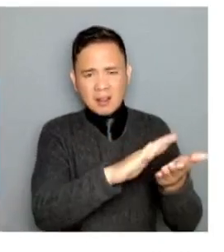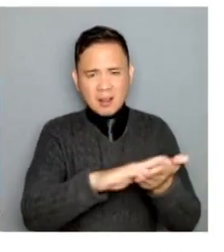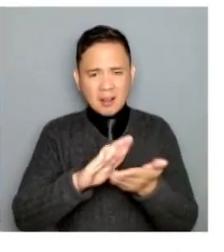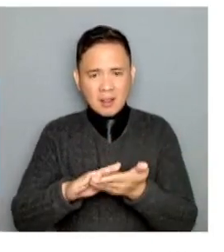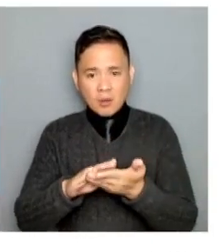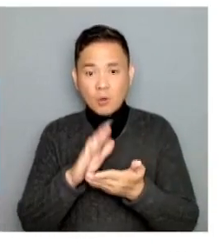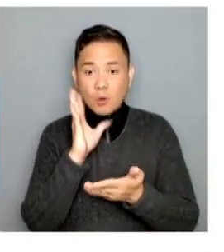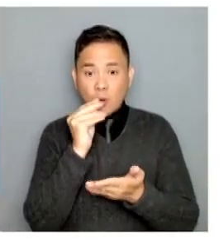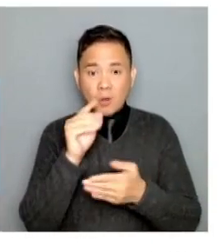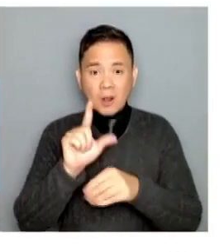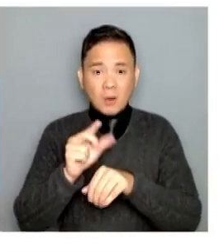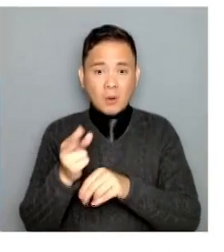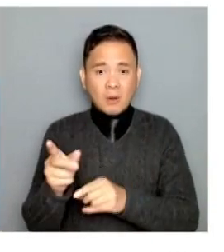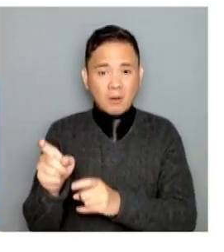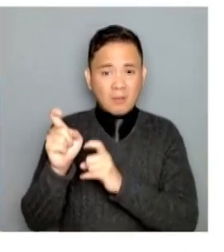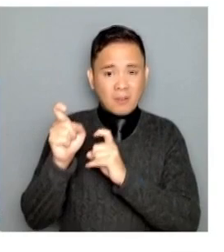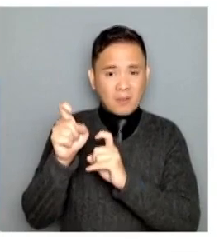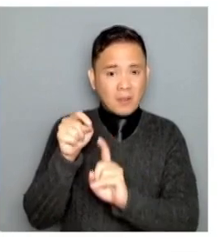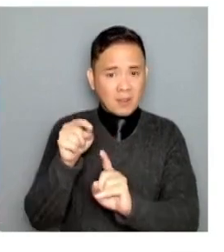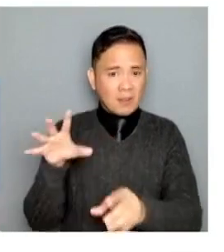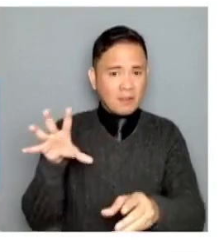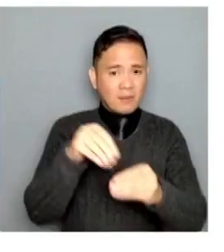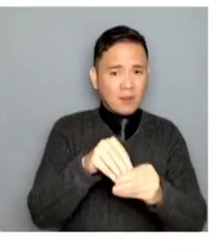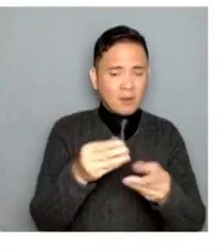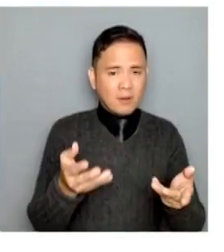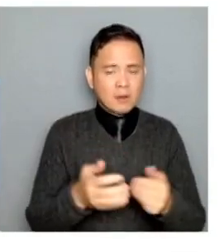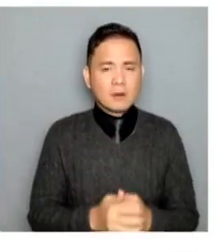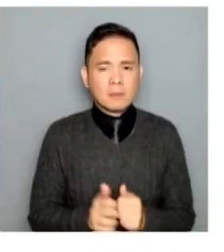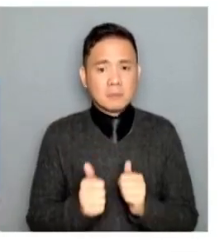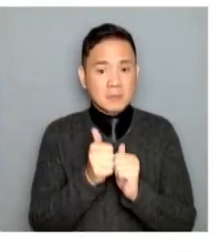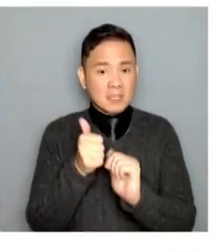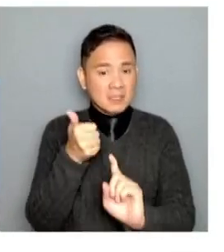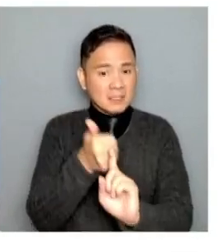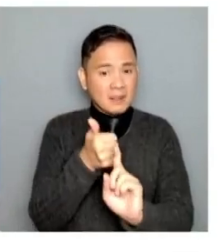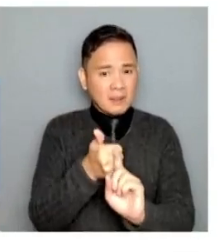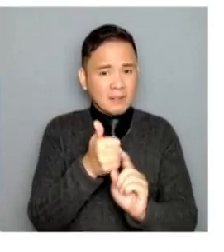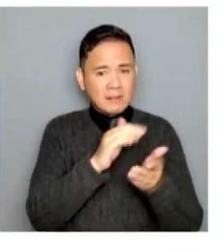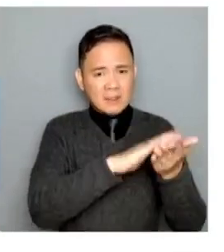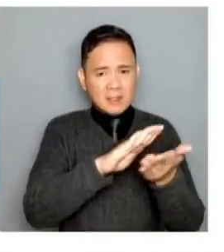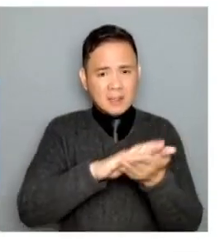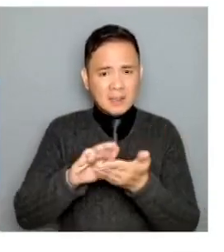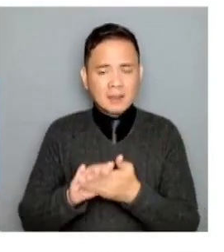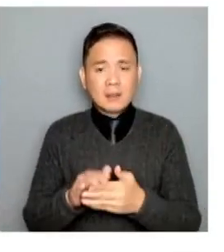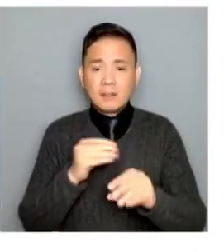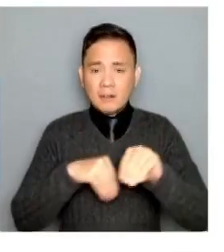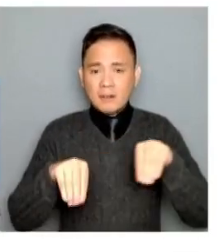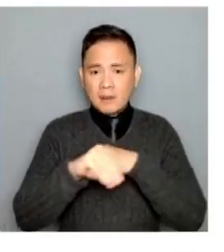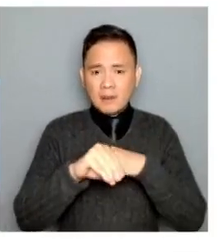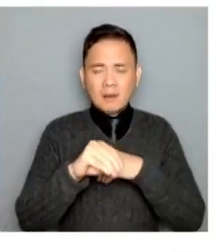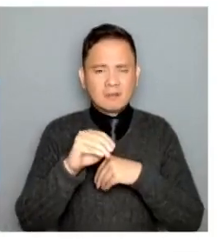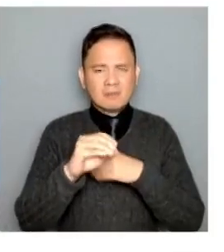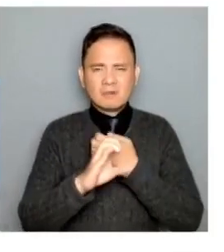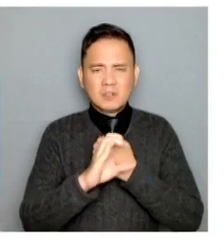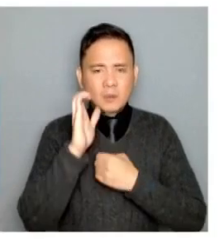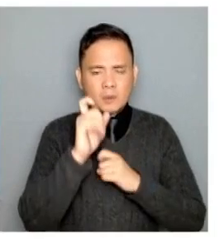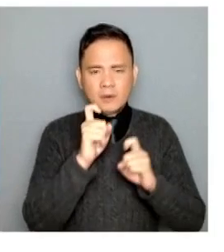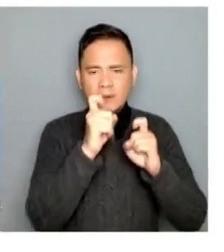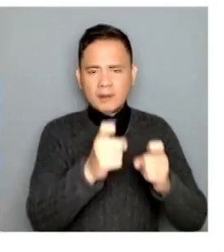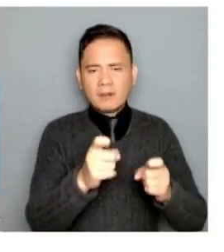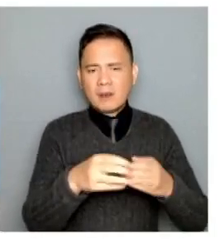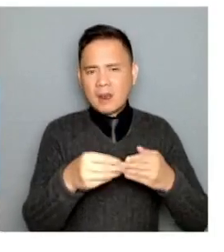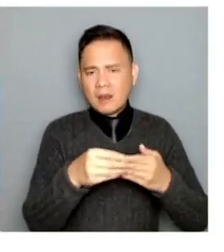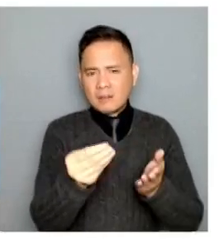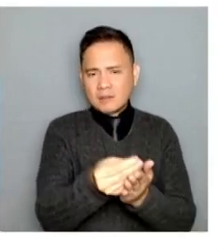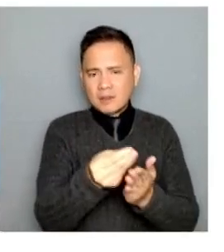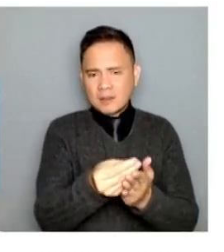apektadong fisherfolk at mga residente. Sila mismo, no, ang maglilinis. Tapos kapalit noon bibigyan sila ng cash, no?